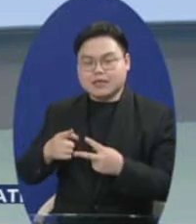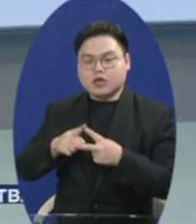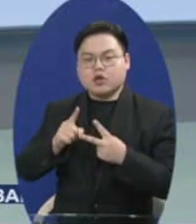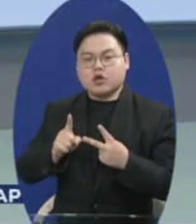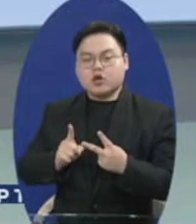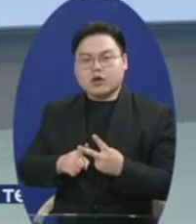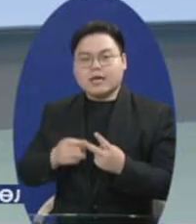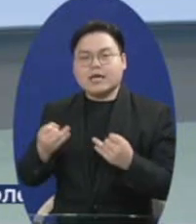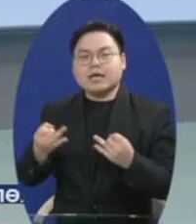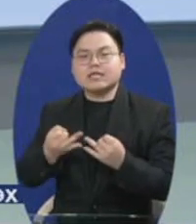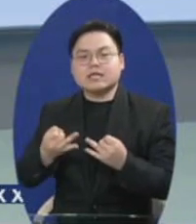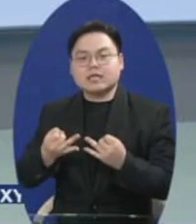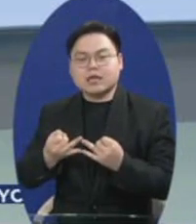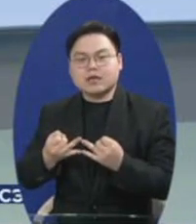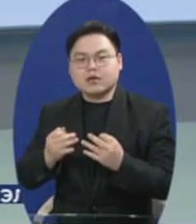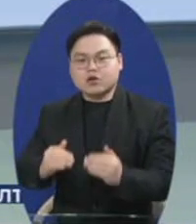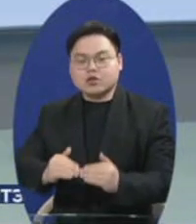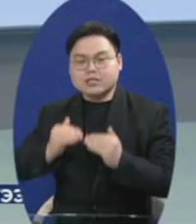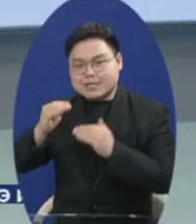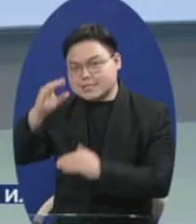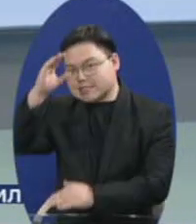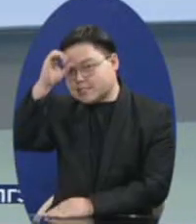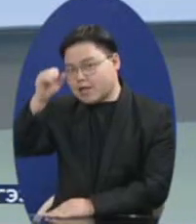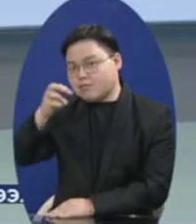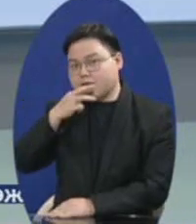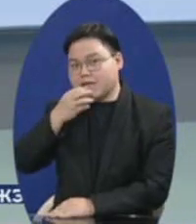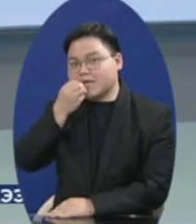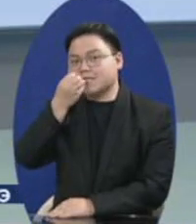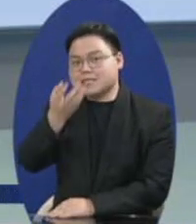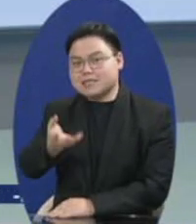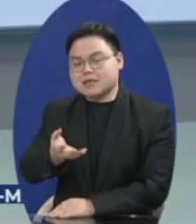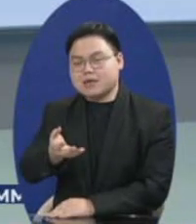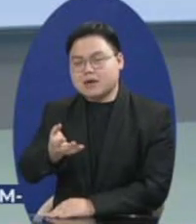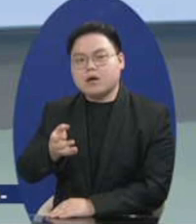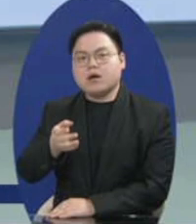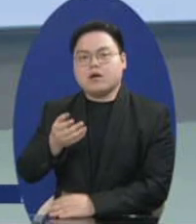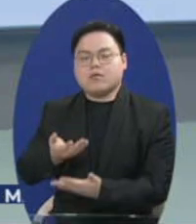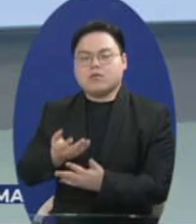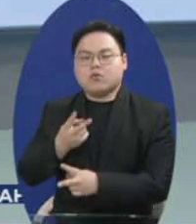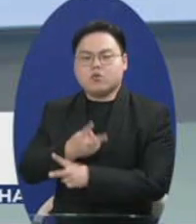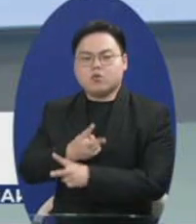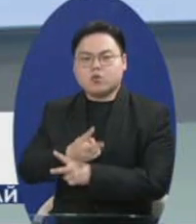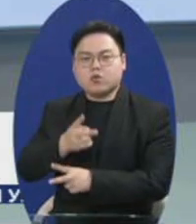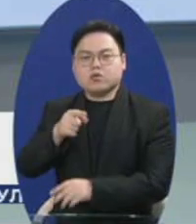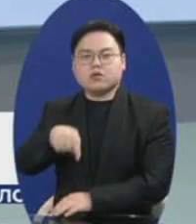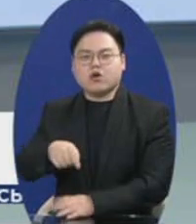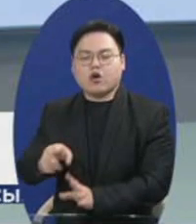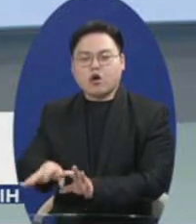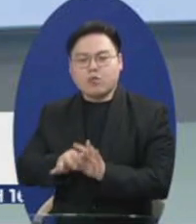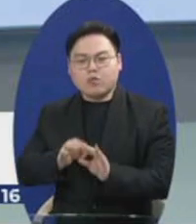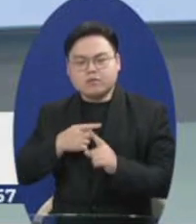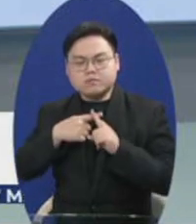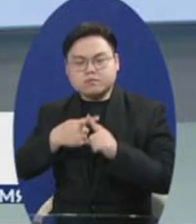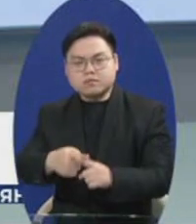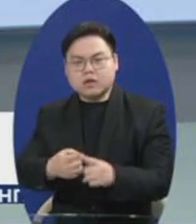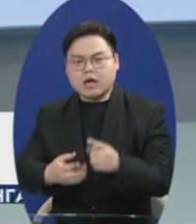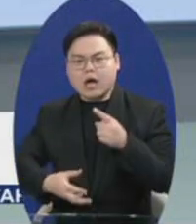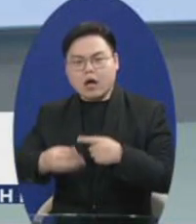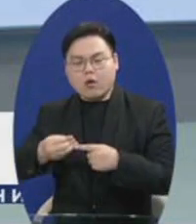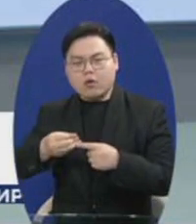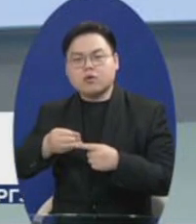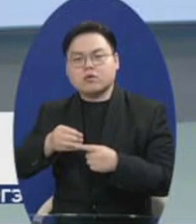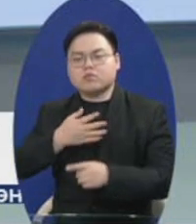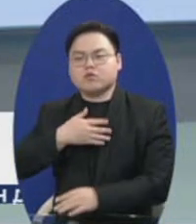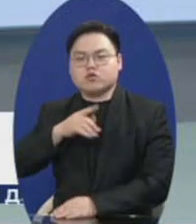тайлбар мөгсөн байгаа нь. Тэгэхээр олон нийтийн сүлжээнд хүний эрхийг хамгаалах тухай хуульд ерөнхийдөө чинь тавьсан 20-ийн үндэслэл зам агуулгыг хүлэн зөвшөөрч